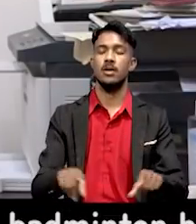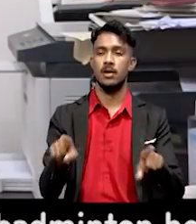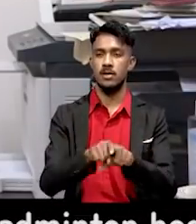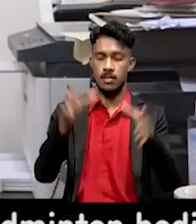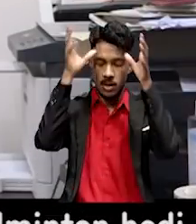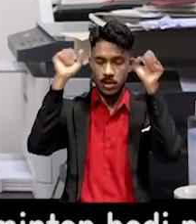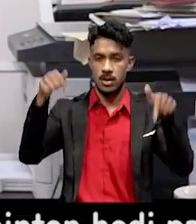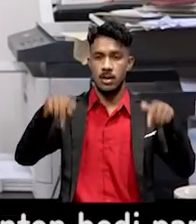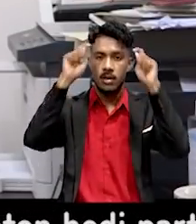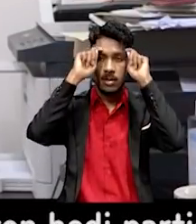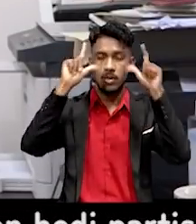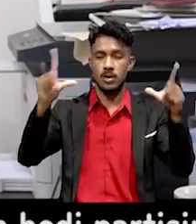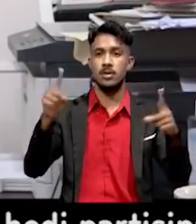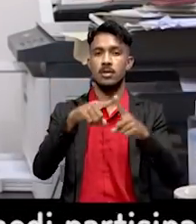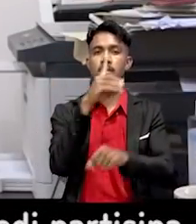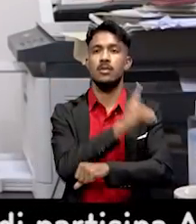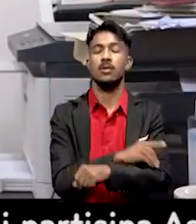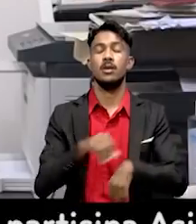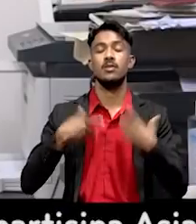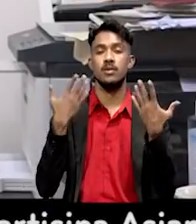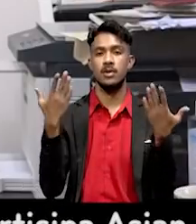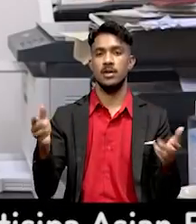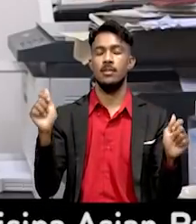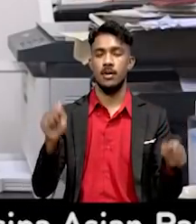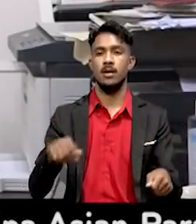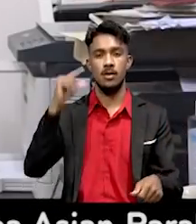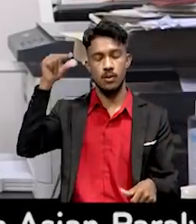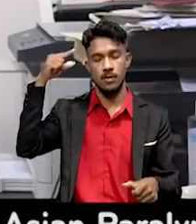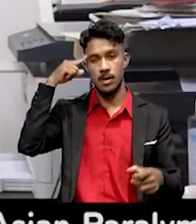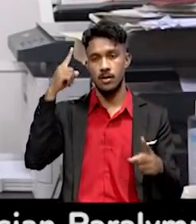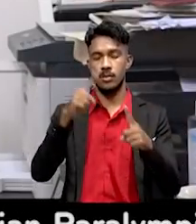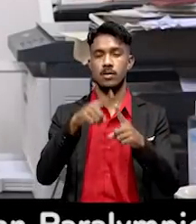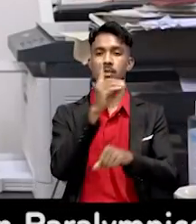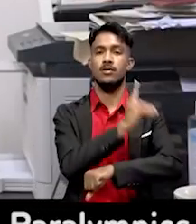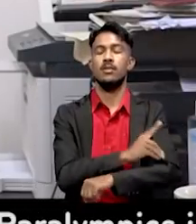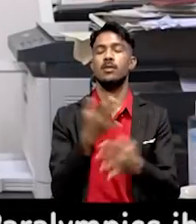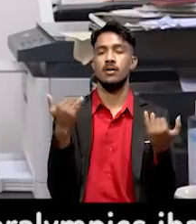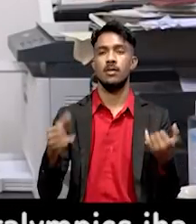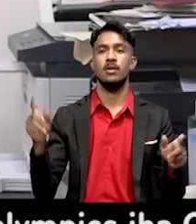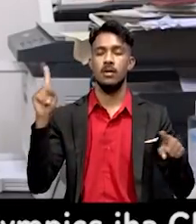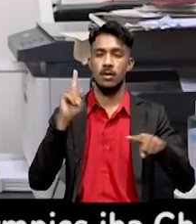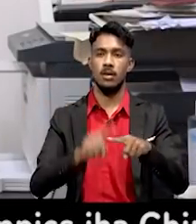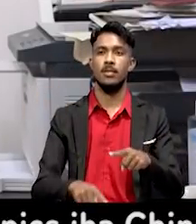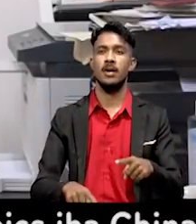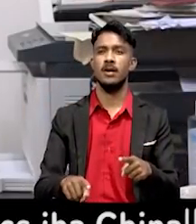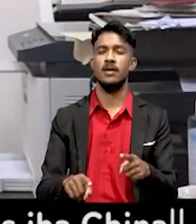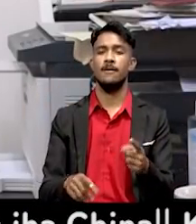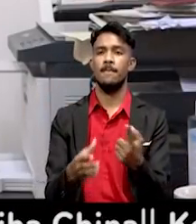tong hilorone atunusa gobernasaun dane la belle tohe